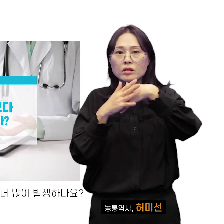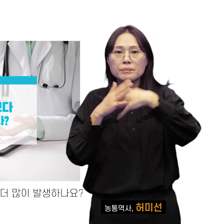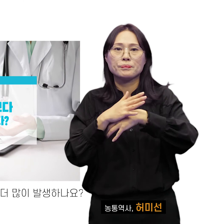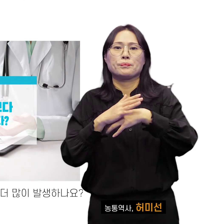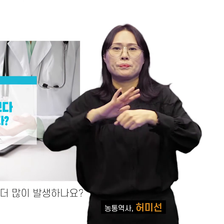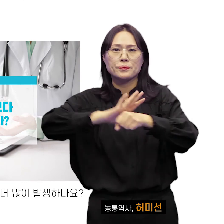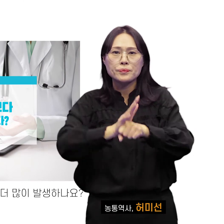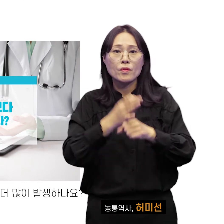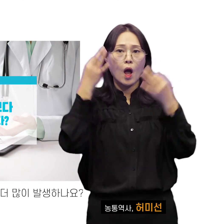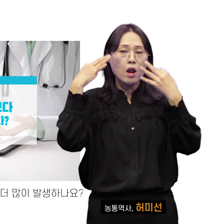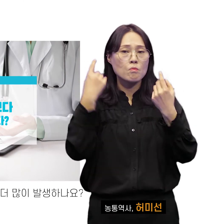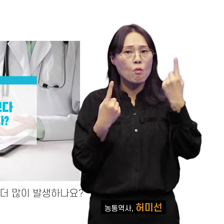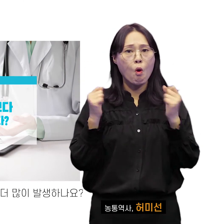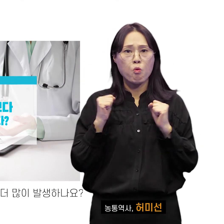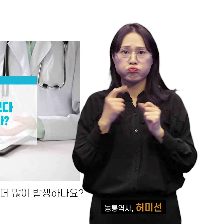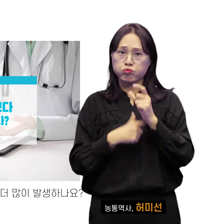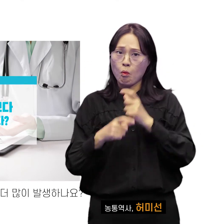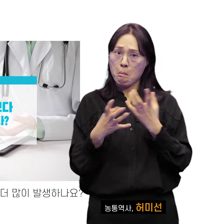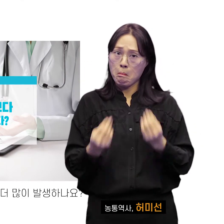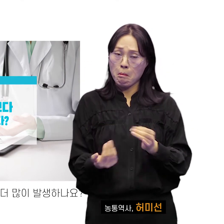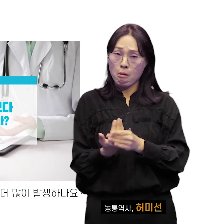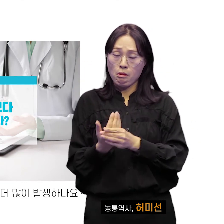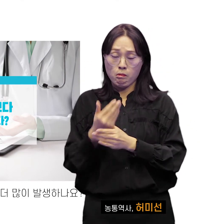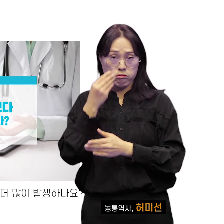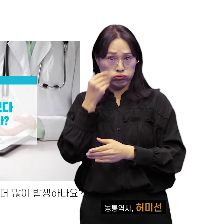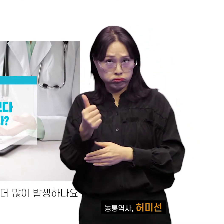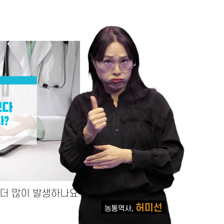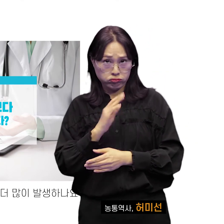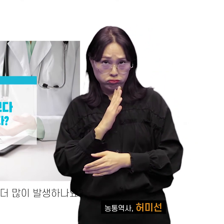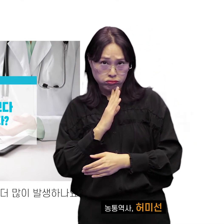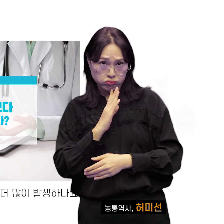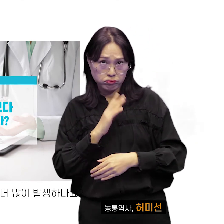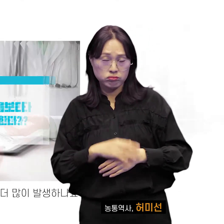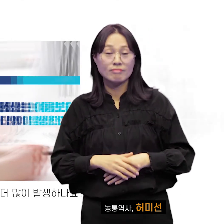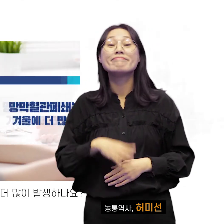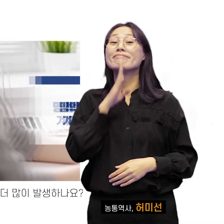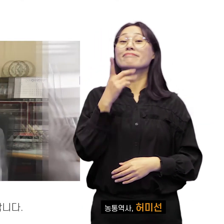망막 혈관 폐쇄는 여름보다 겨울에 더 많이 발생하나요?